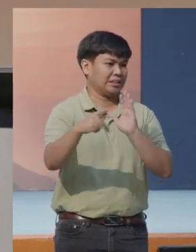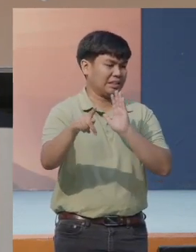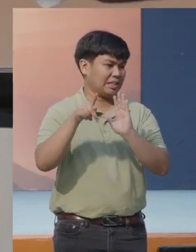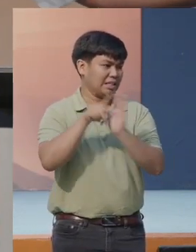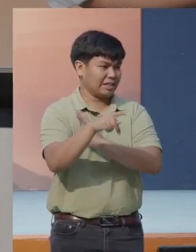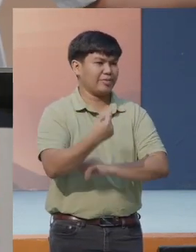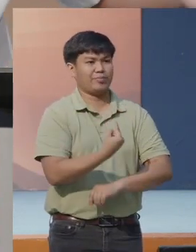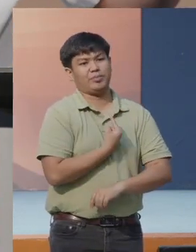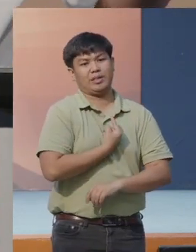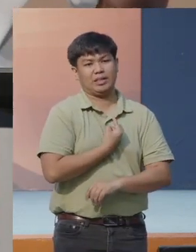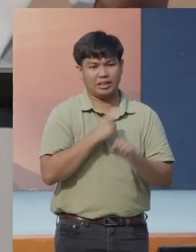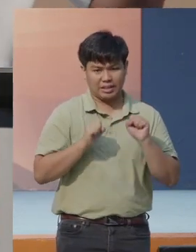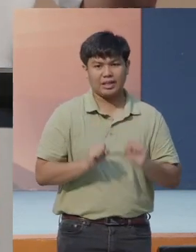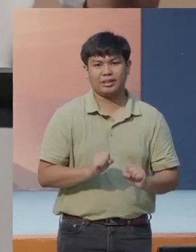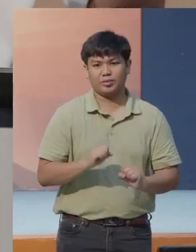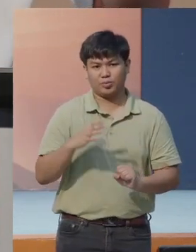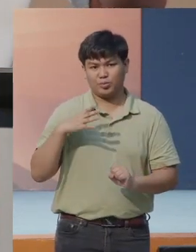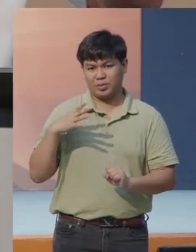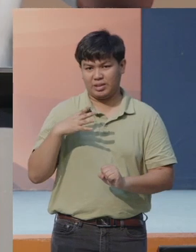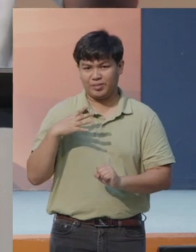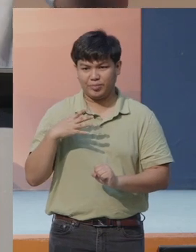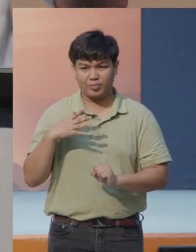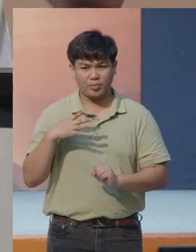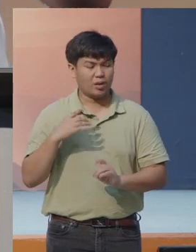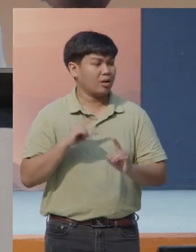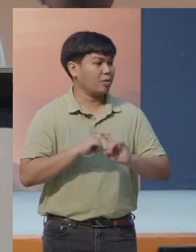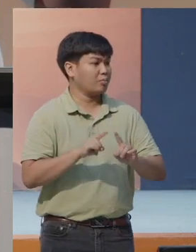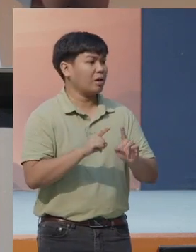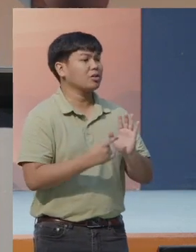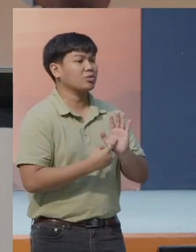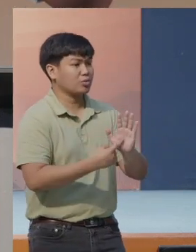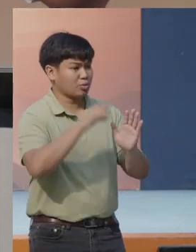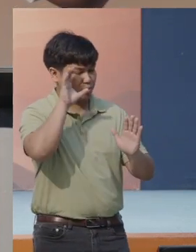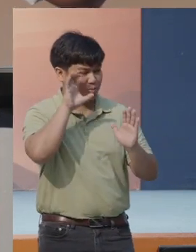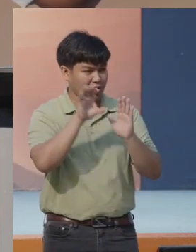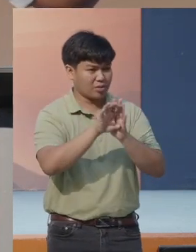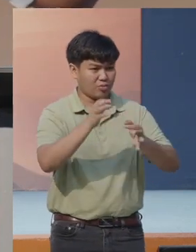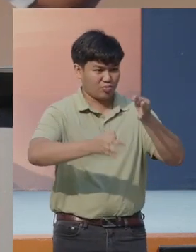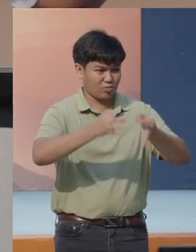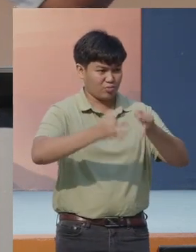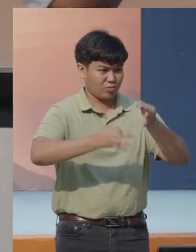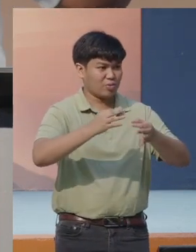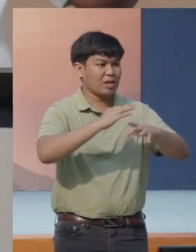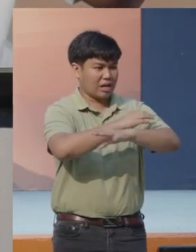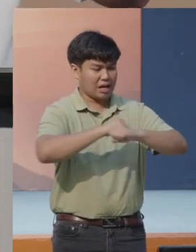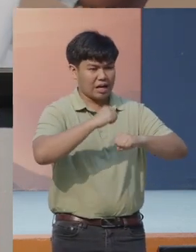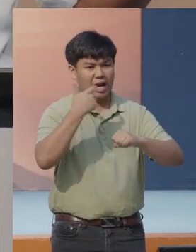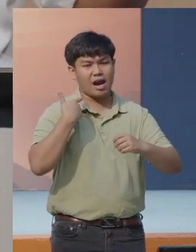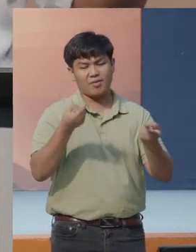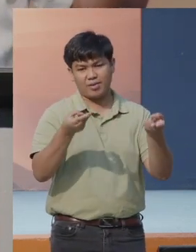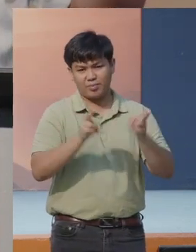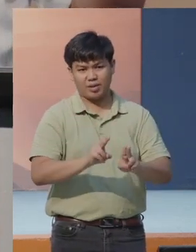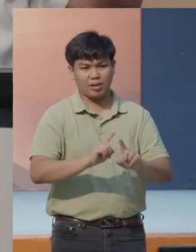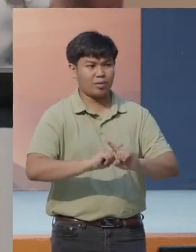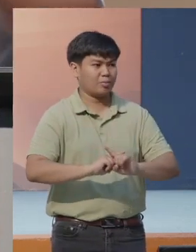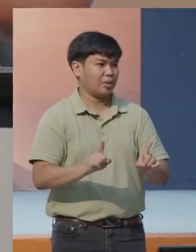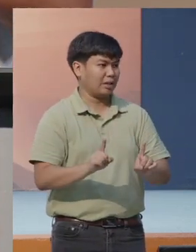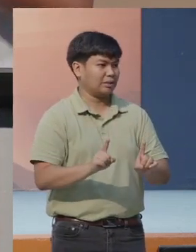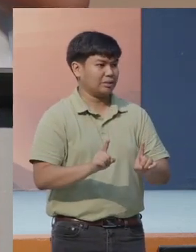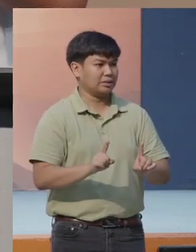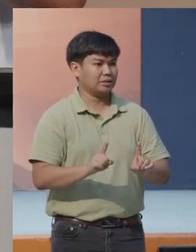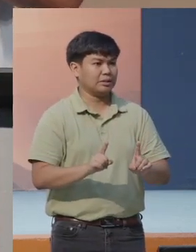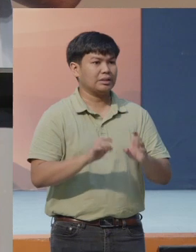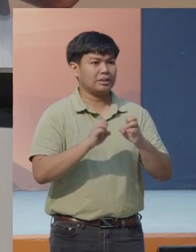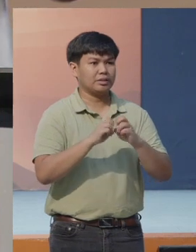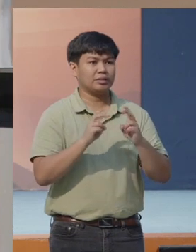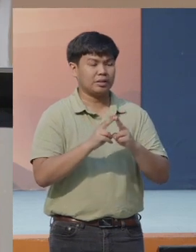sa kanila. No? So, yun nga po yung picture ng justice system noong unang panahon. Yet again,